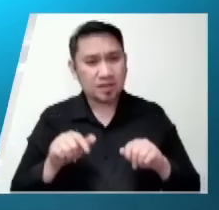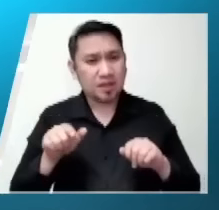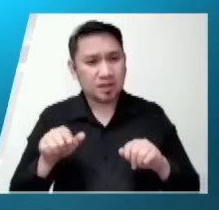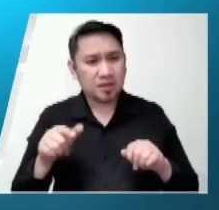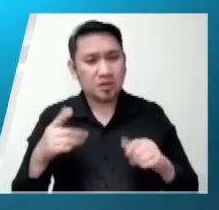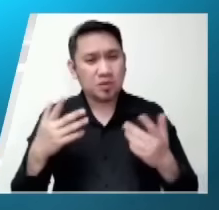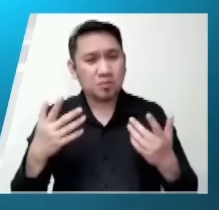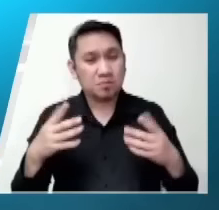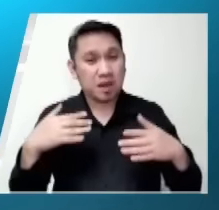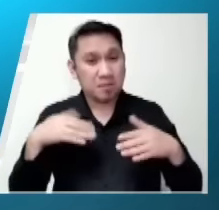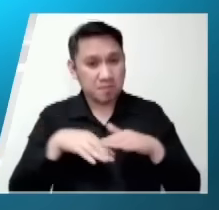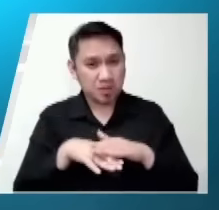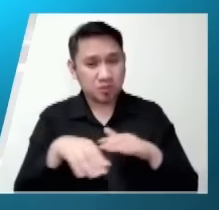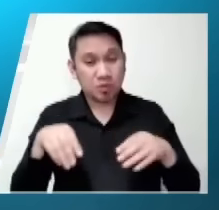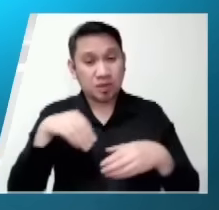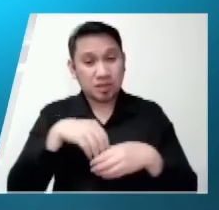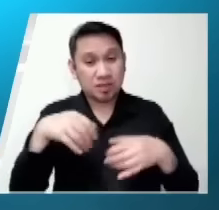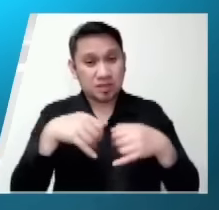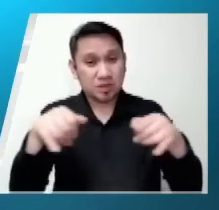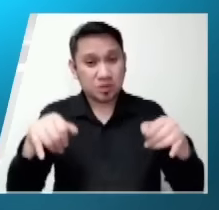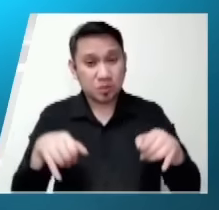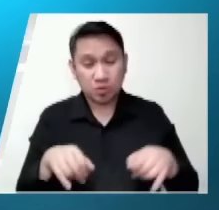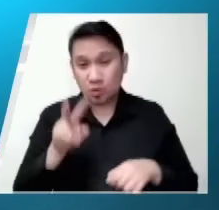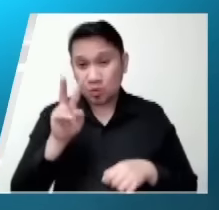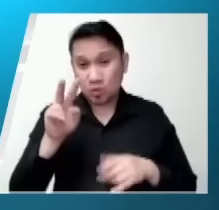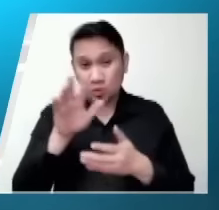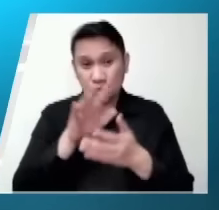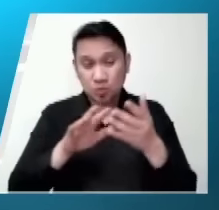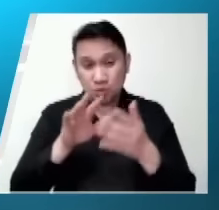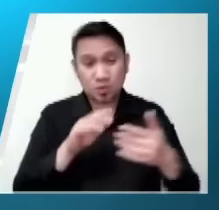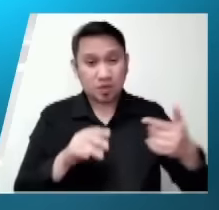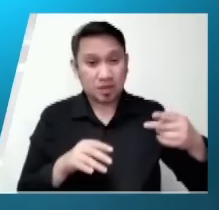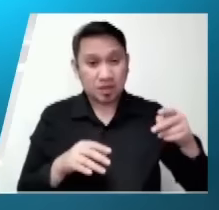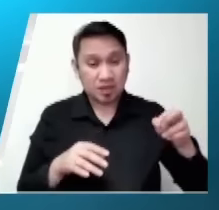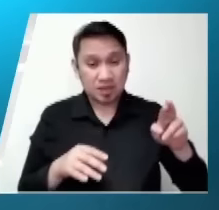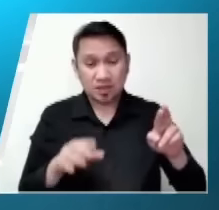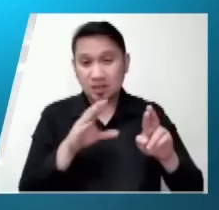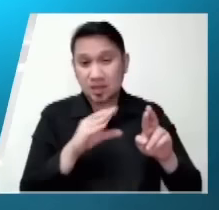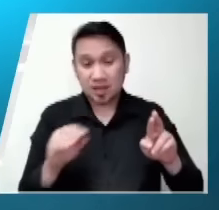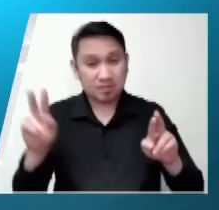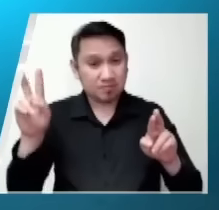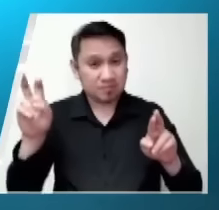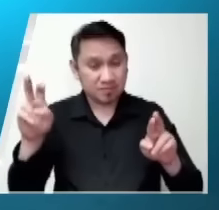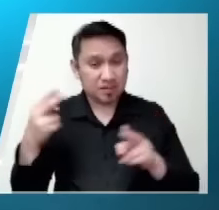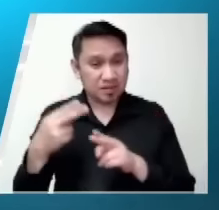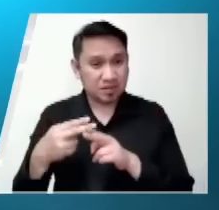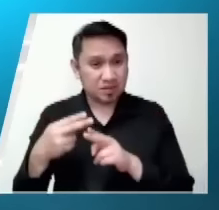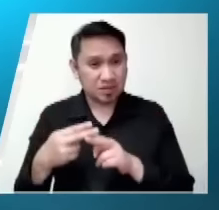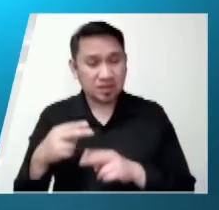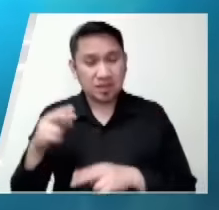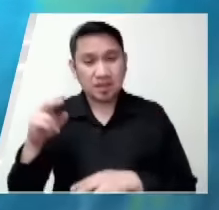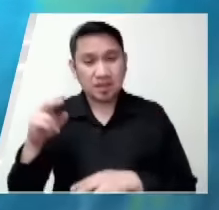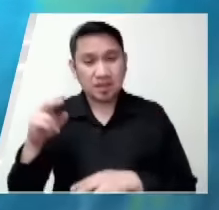of Responsibility ang dalawang bagyo. Ang Bagyong Jenner at ang bagyong tatawagin naman natin na Bagyong Helen. Papalayo naman na sa bansa